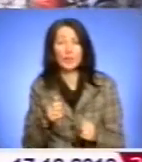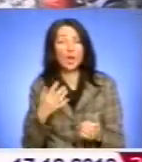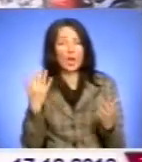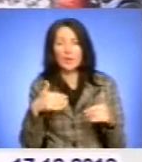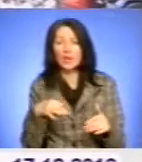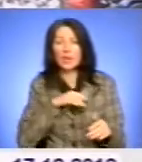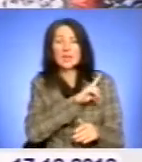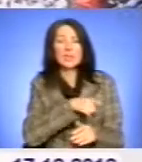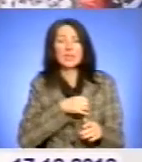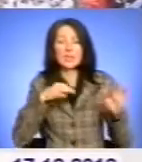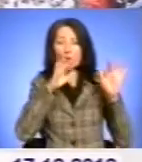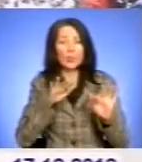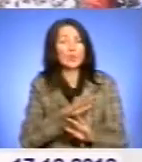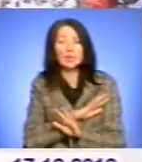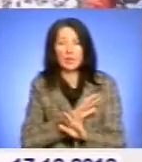Їх змінять морози.